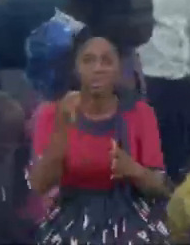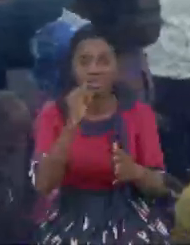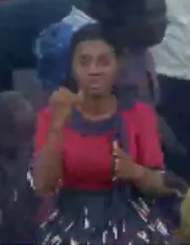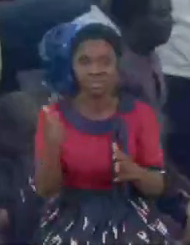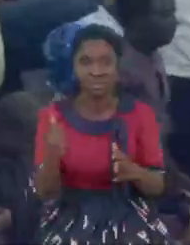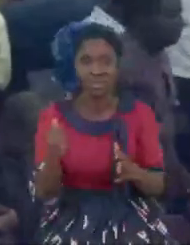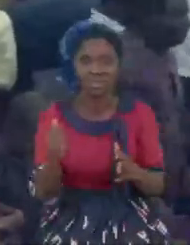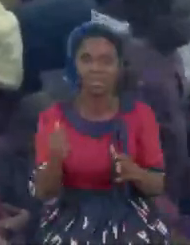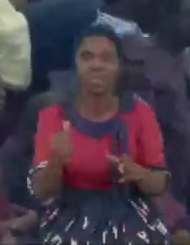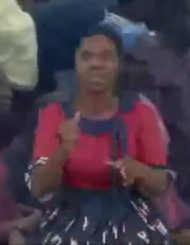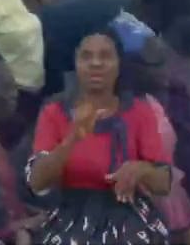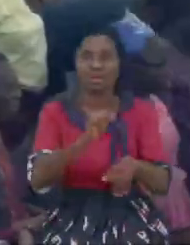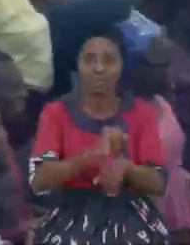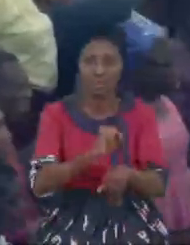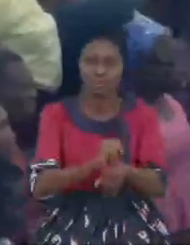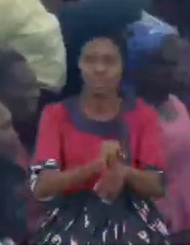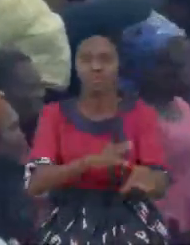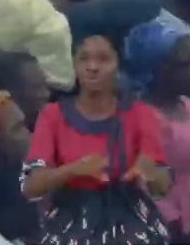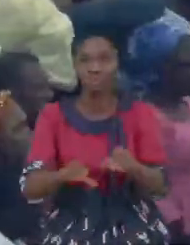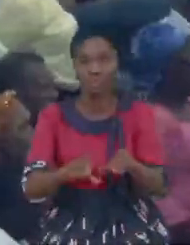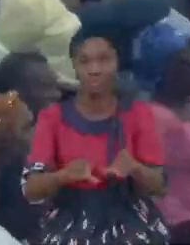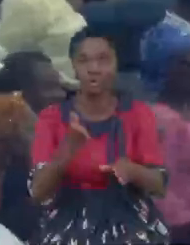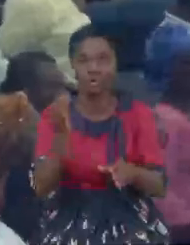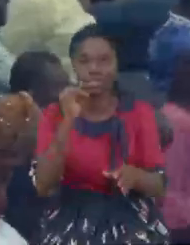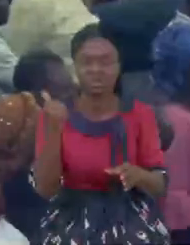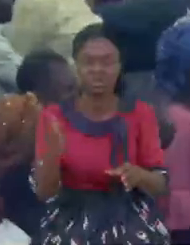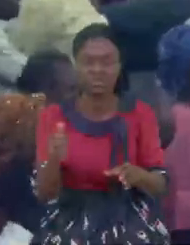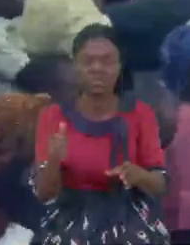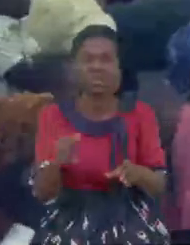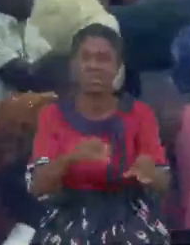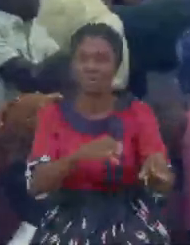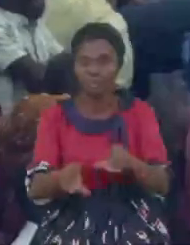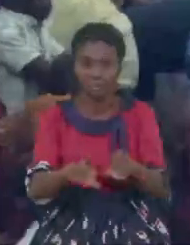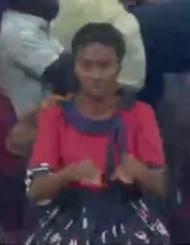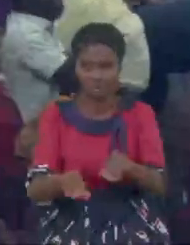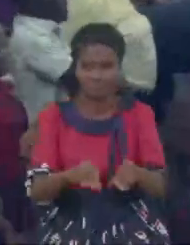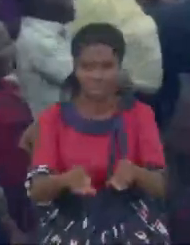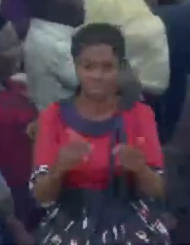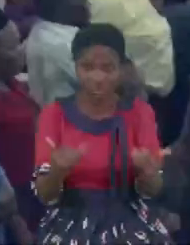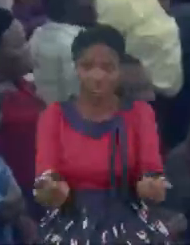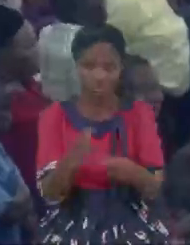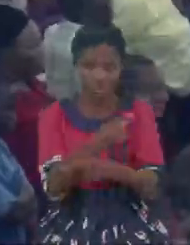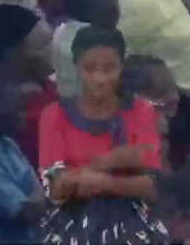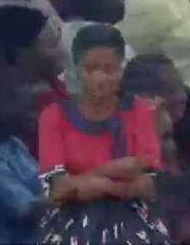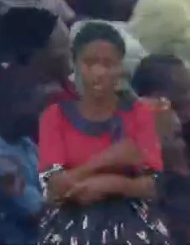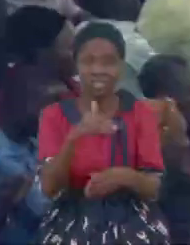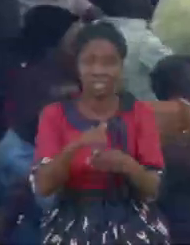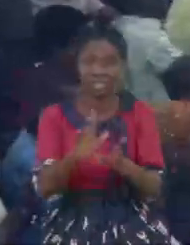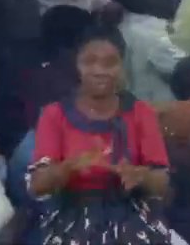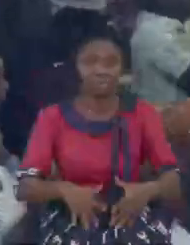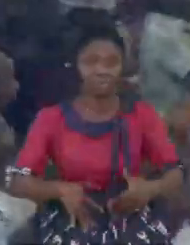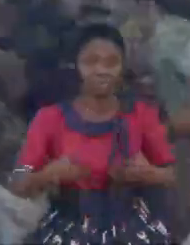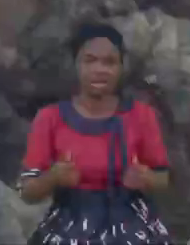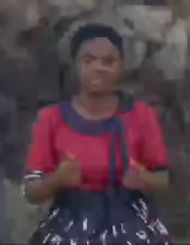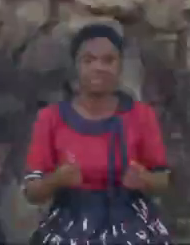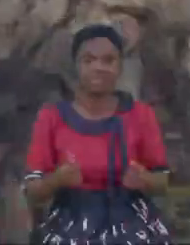y a l'accomplissement ce jour. Il y a l'accomplissement ce jour. Il y a l'accomplissement ce jour.